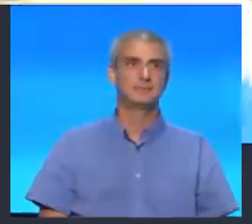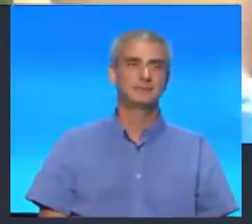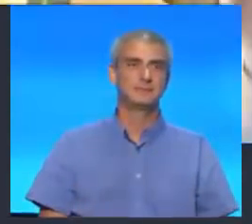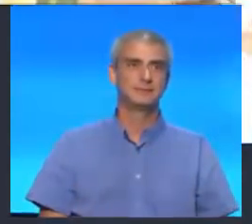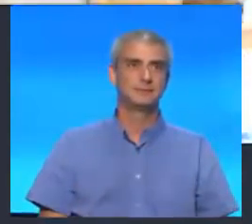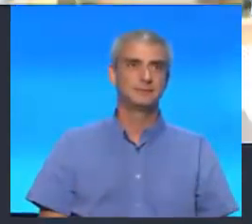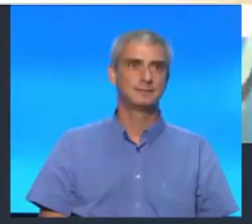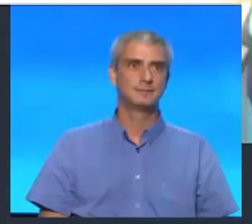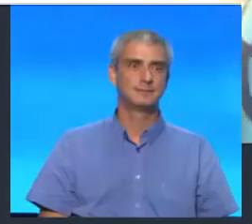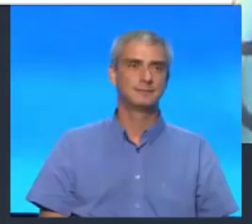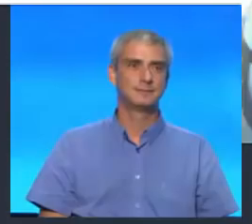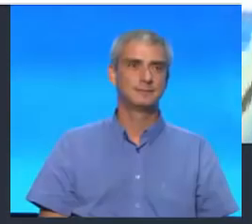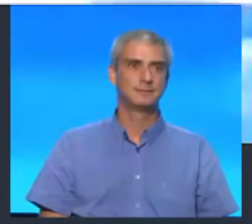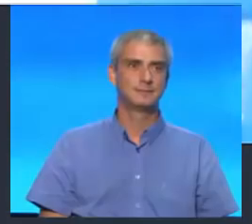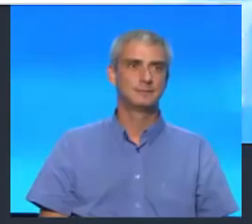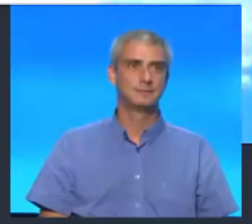חולות נפש היום, שהוא